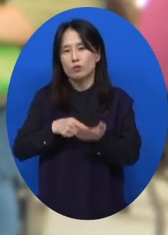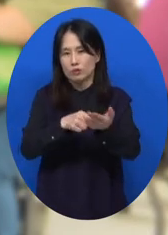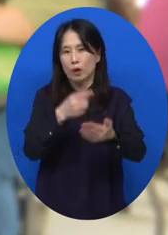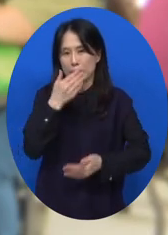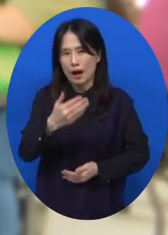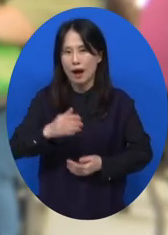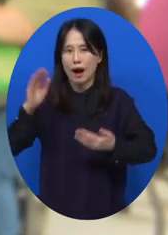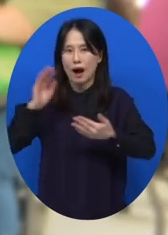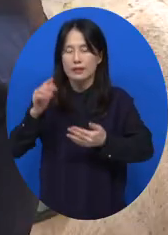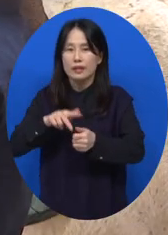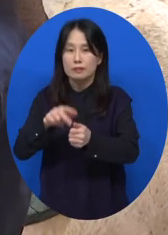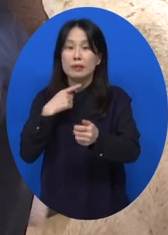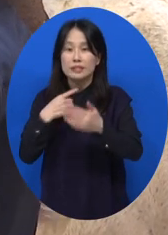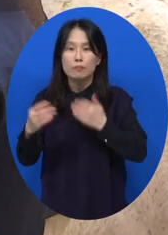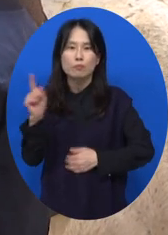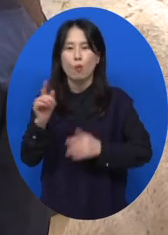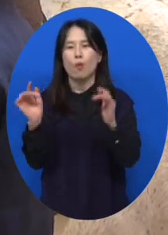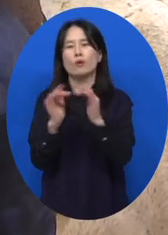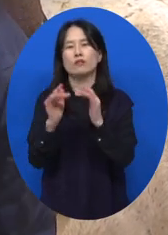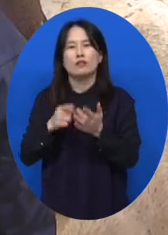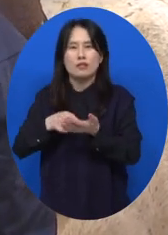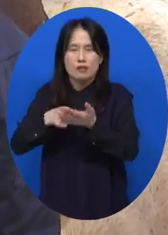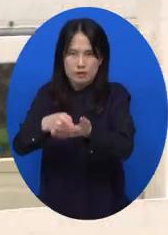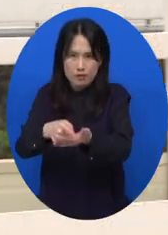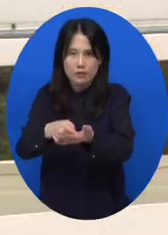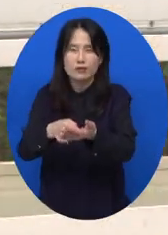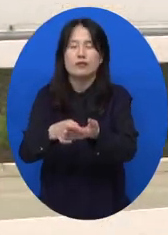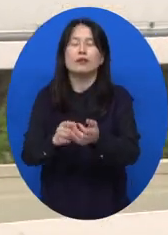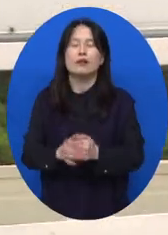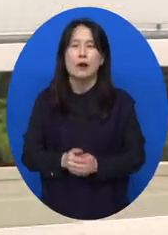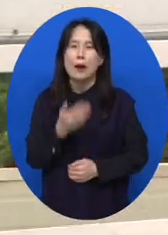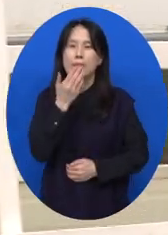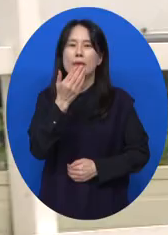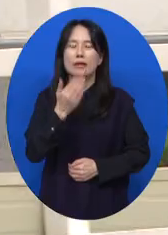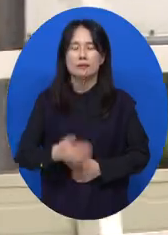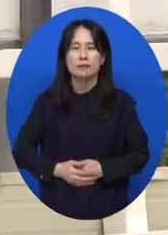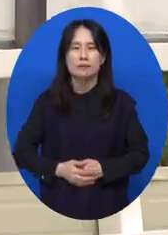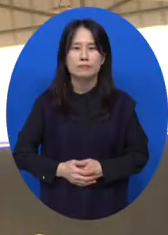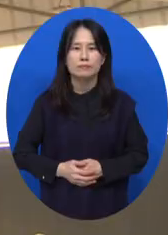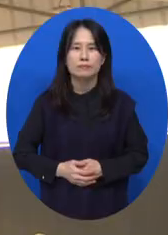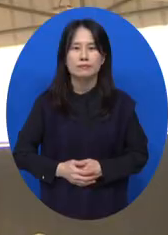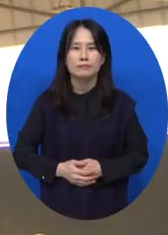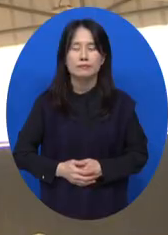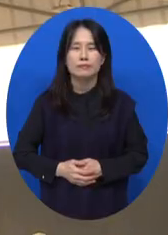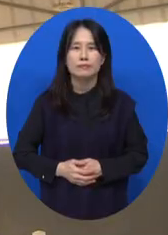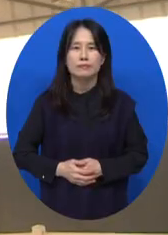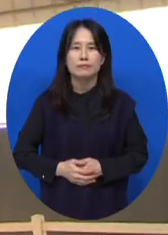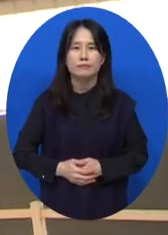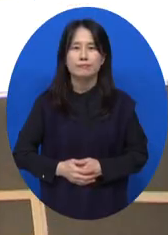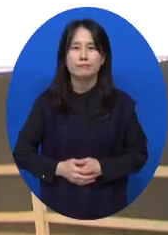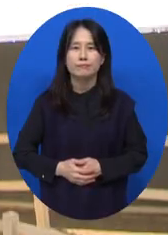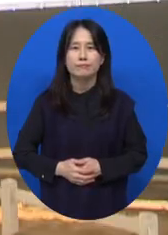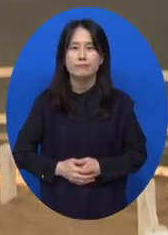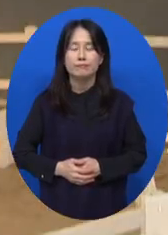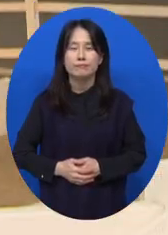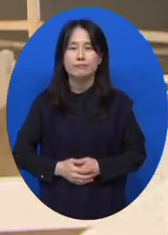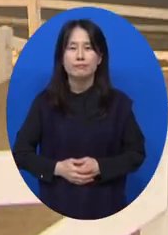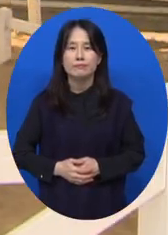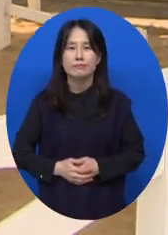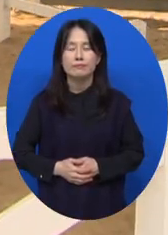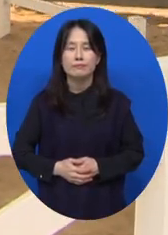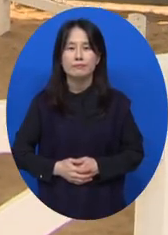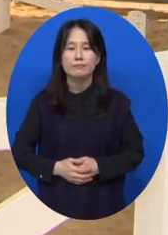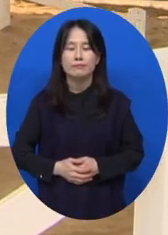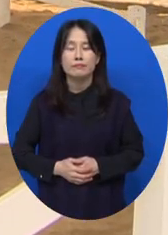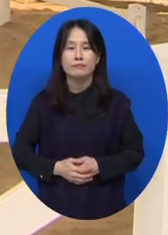학생 승마체험은 온라인 예약 시스템에 접속해 프로그램 정보를 받을 수 있습니다 경기 gtb